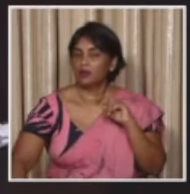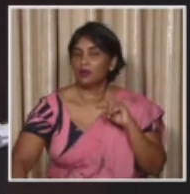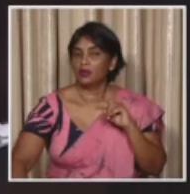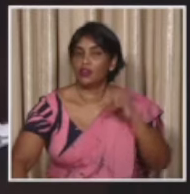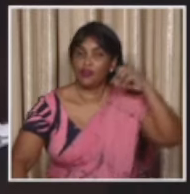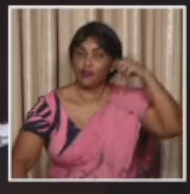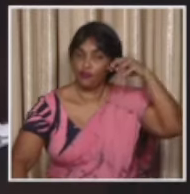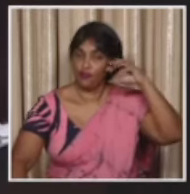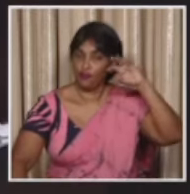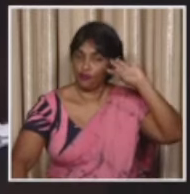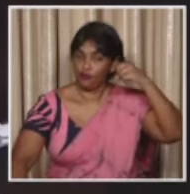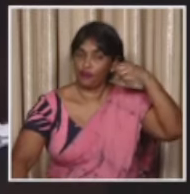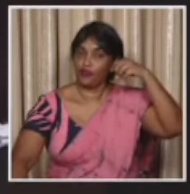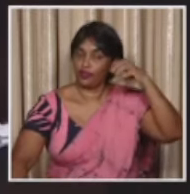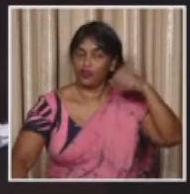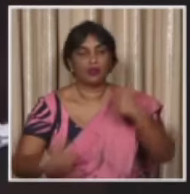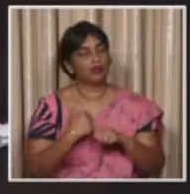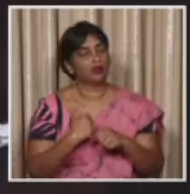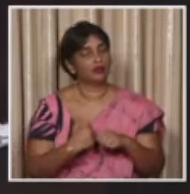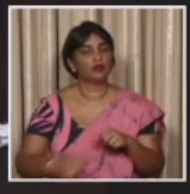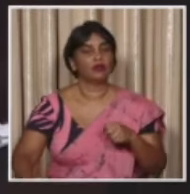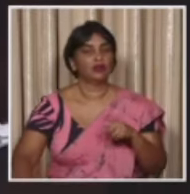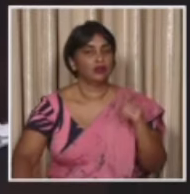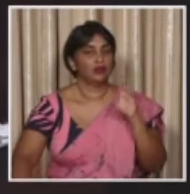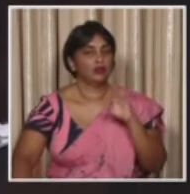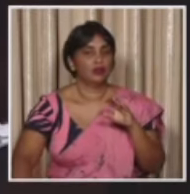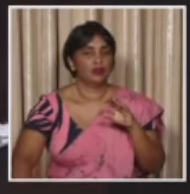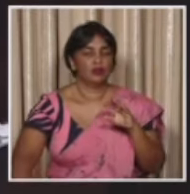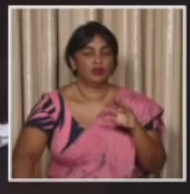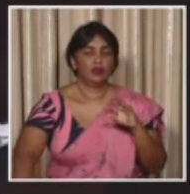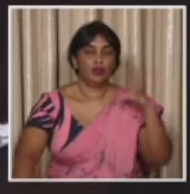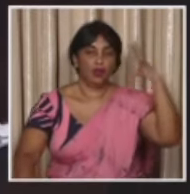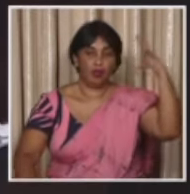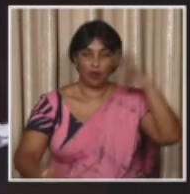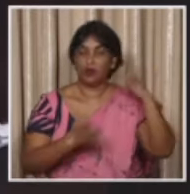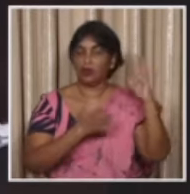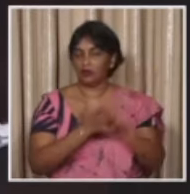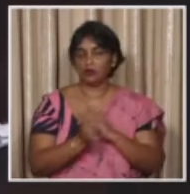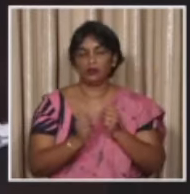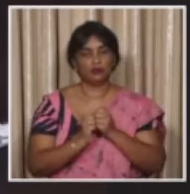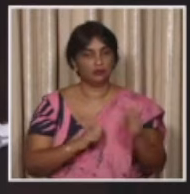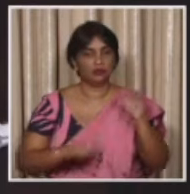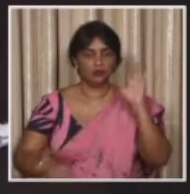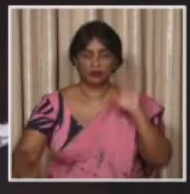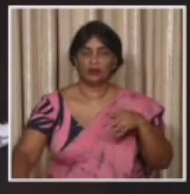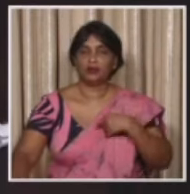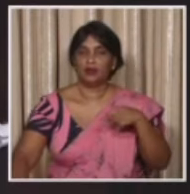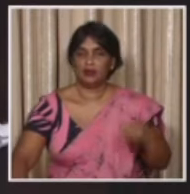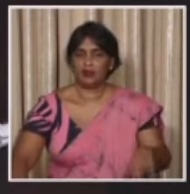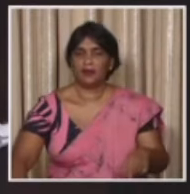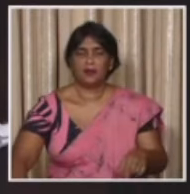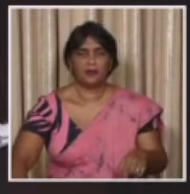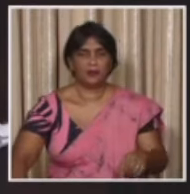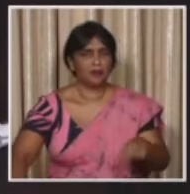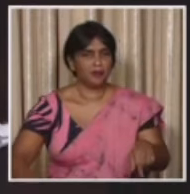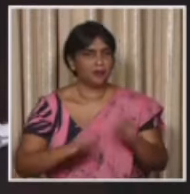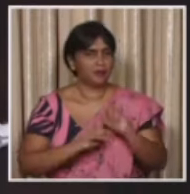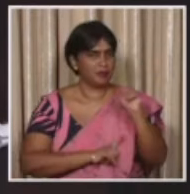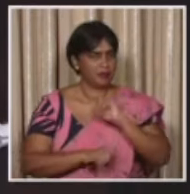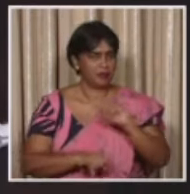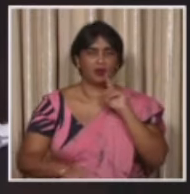විදුලි උත්පාදනයක් සුනීත බලශක්ති විදුලි උත්පාදනයක් ක්‍රියාත්මක කරන්නට යනවා කියන එක මේ පාර්ලිමේන්තුවේ ප්‍රකාශ